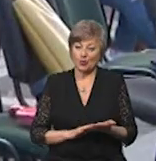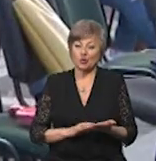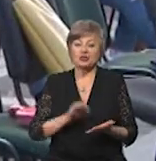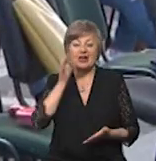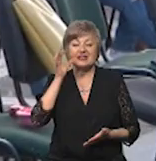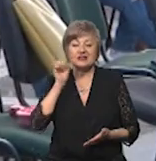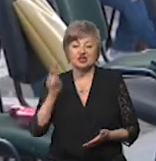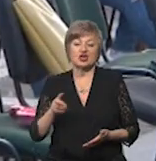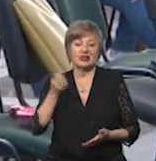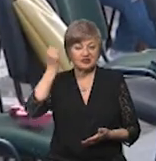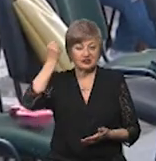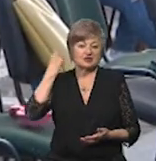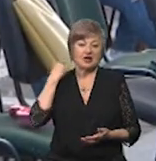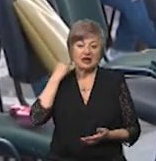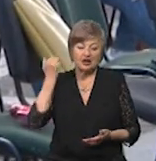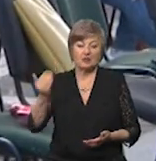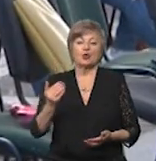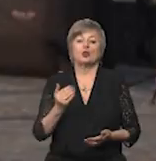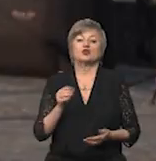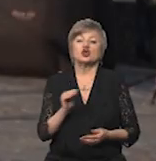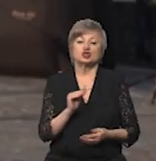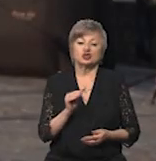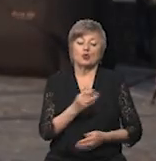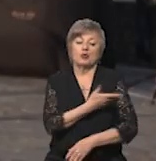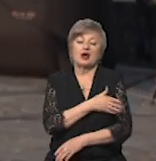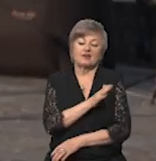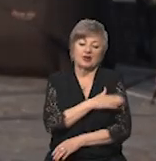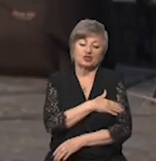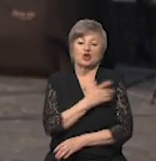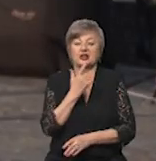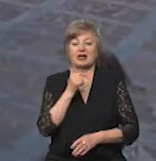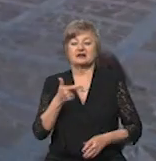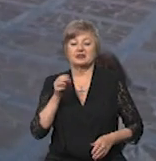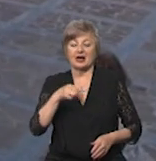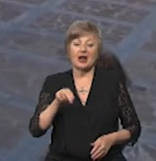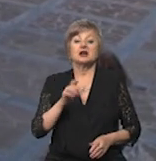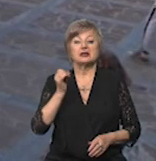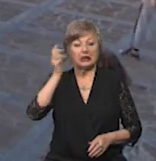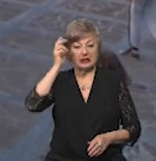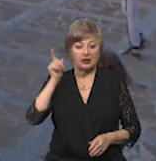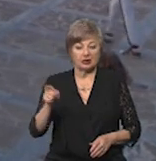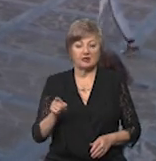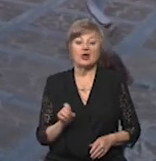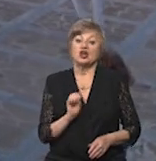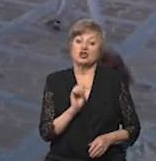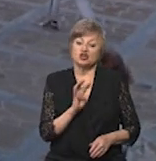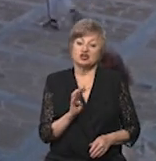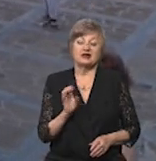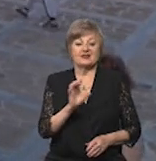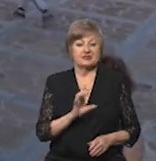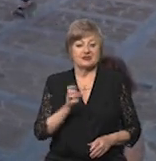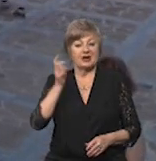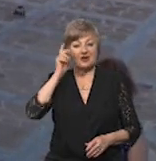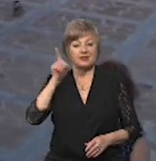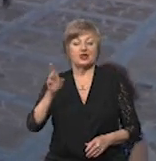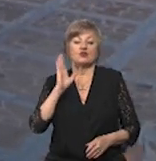далі Кропивницький, Житомир, Умань, Варшава, Червоноград та Київ. І саме у столиці 14 вересня